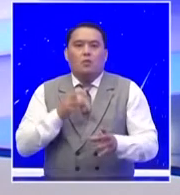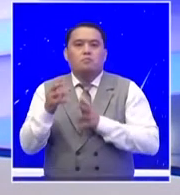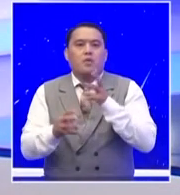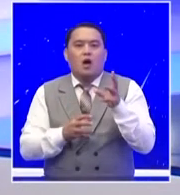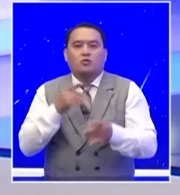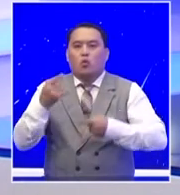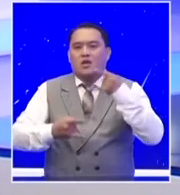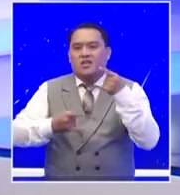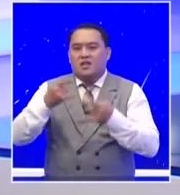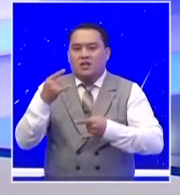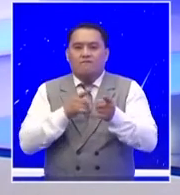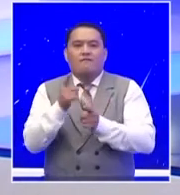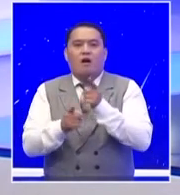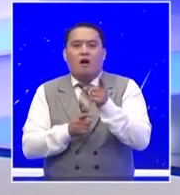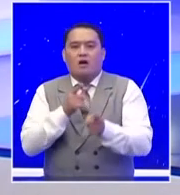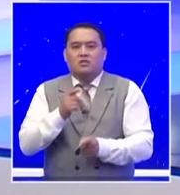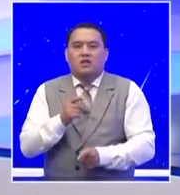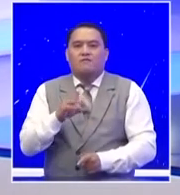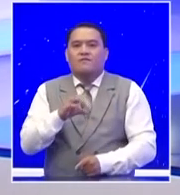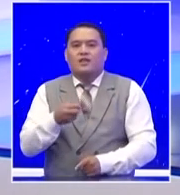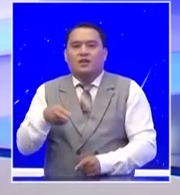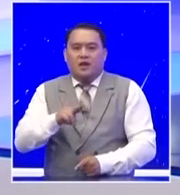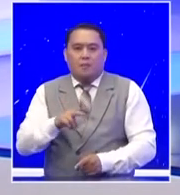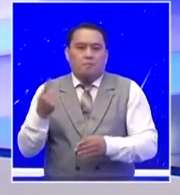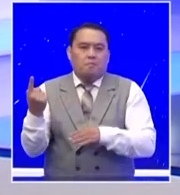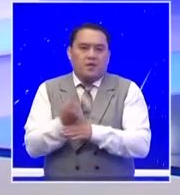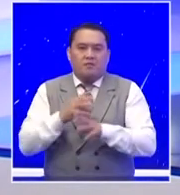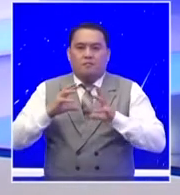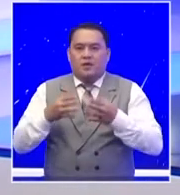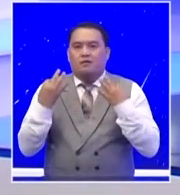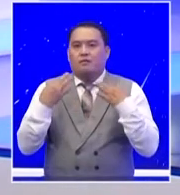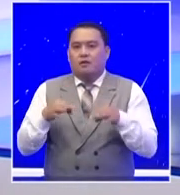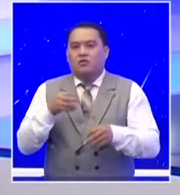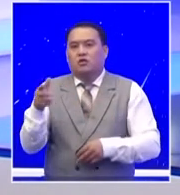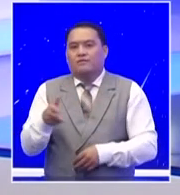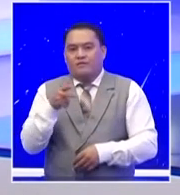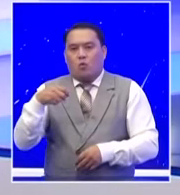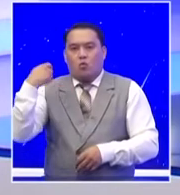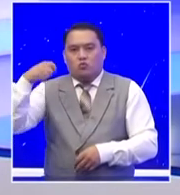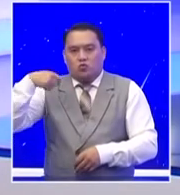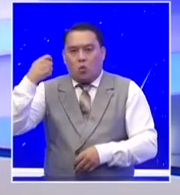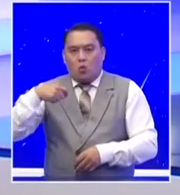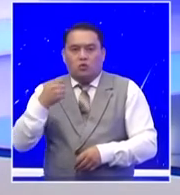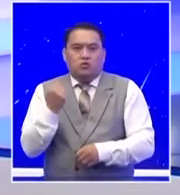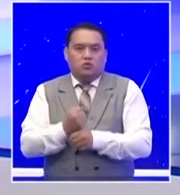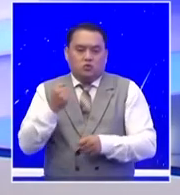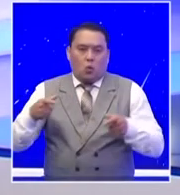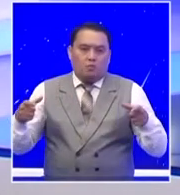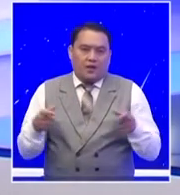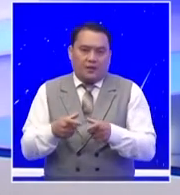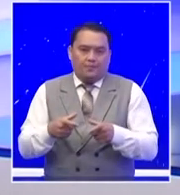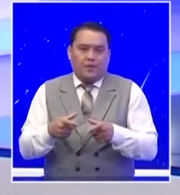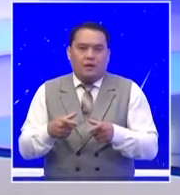Международное кинопроизводство возобновилось в Венгрии. Страна одной из первых в мире разрешила съемки, хотя и в условиях очень жестких ограничительных